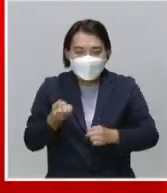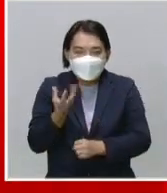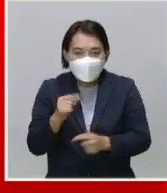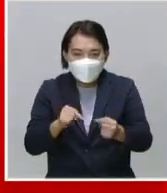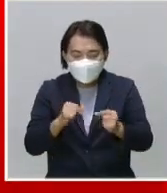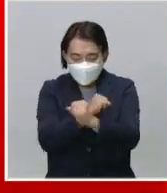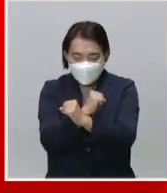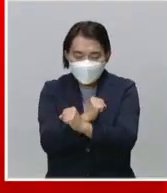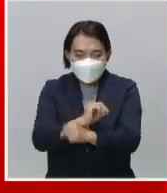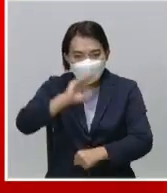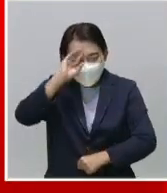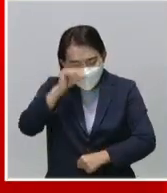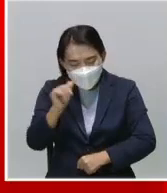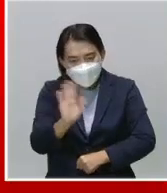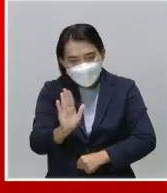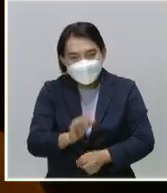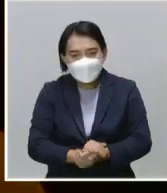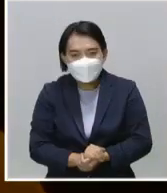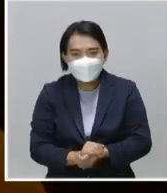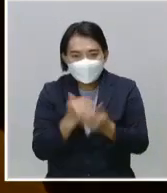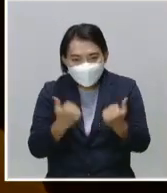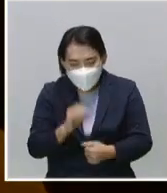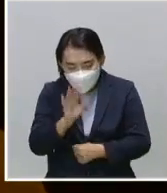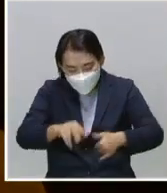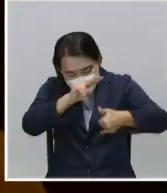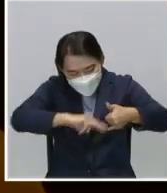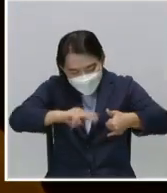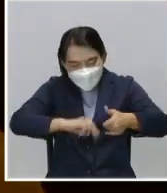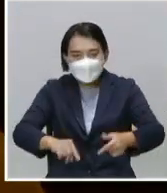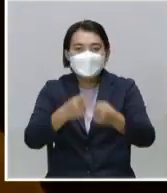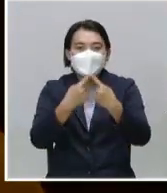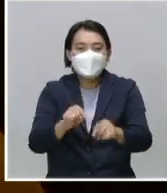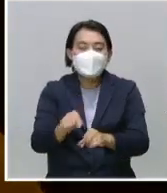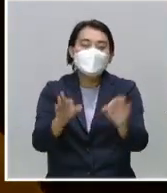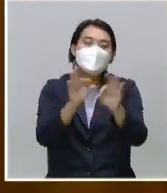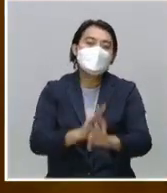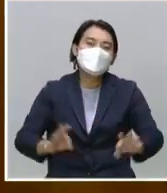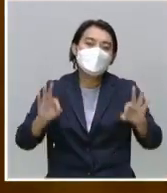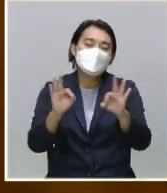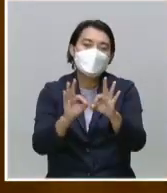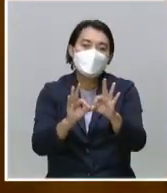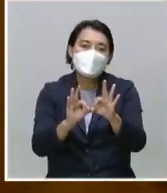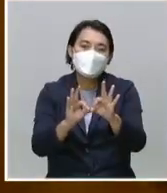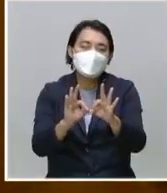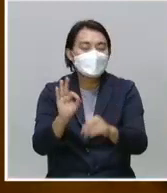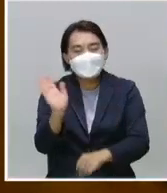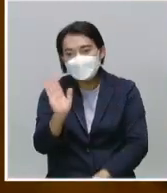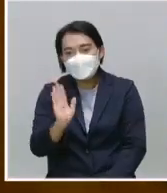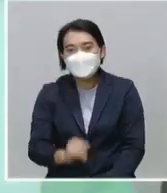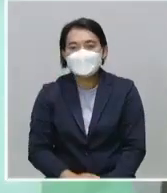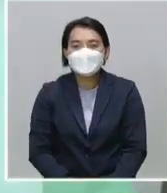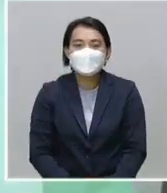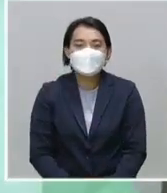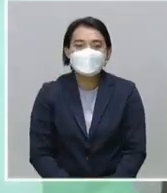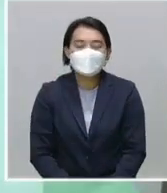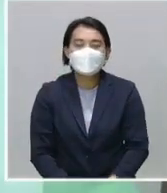ได้ซึ่งขณะนี้มีกระบวนการชักชวนให้ตรวจแต่ก็ยืนยันนะครับว่ามันไม่มีความจำเป็นทางด้านนายแพทย์บรรลักษ์อุปพงศ์รอง